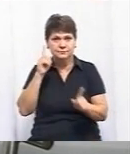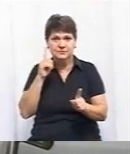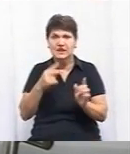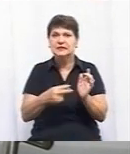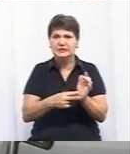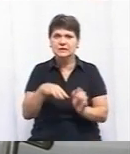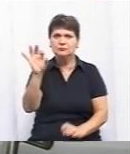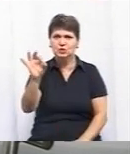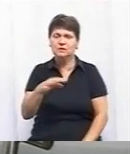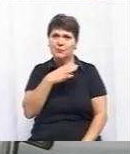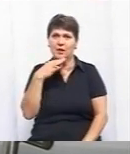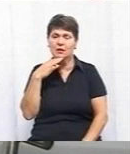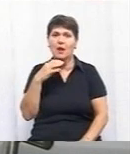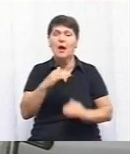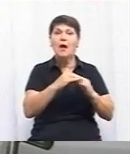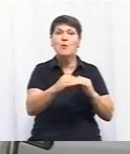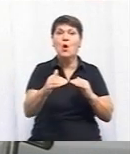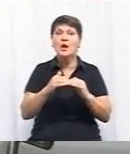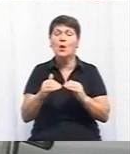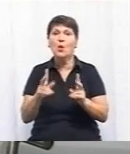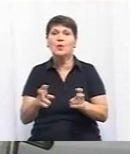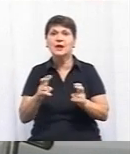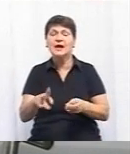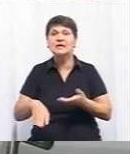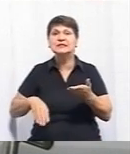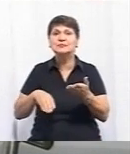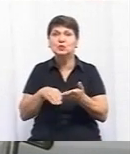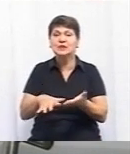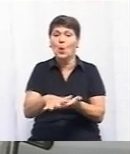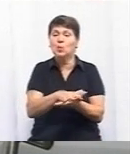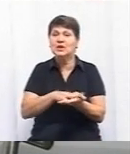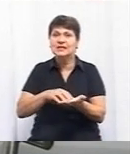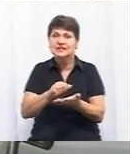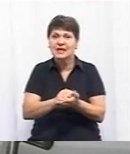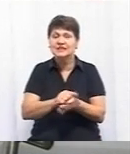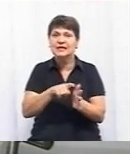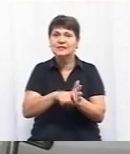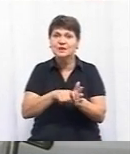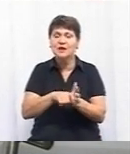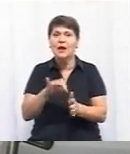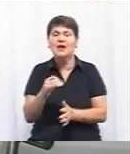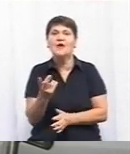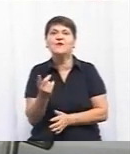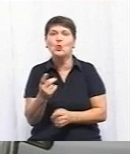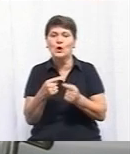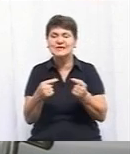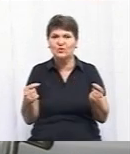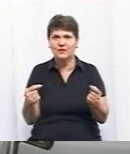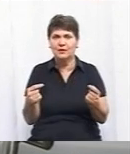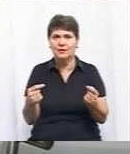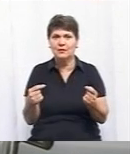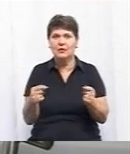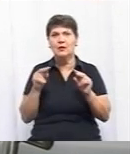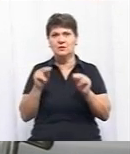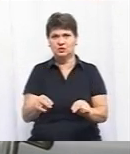– це багато. Да? Полігон як спосіб утилізації сміття і вторсировина як ресурс для… Давайте чесно, ми просто його